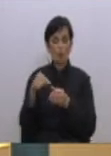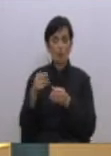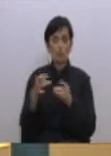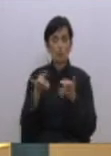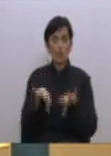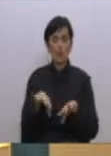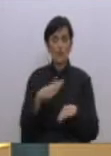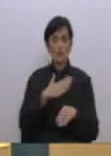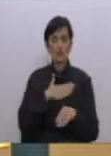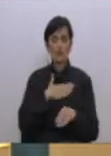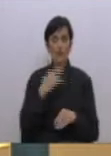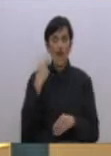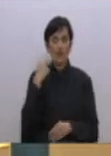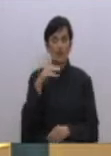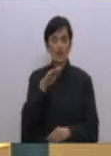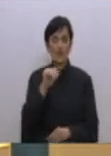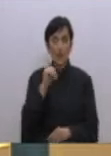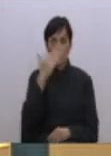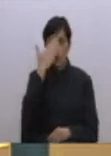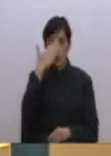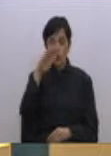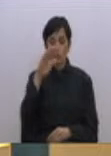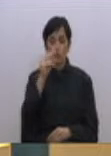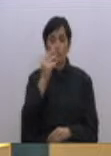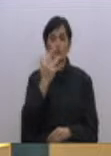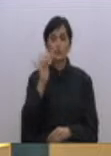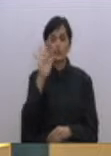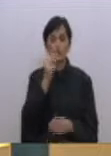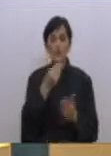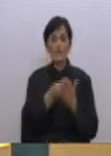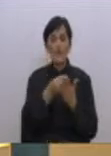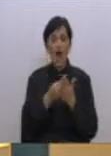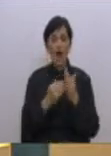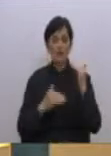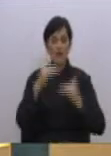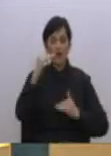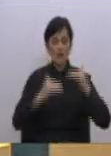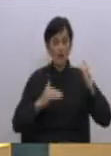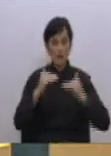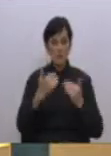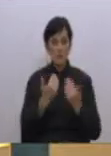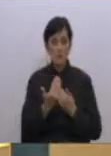ტოვებს ჩვენს ვალს უცხოური ვალუტის ყევებთან მიმართებაში.